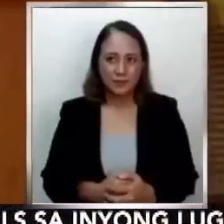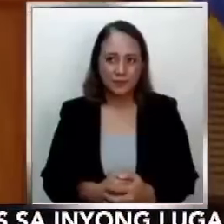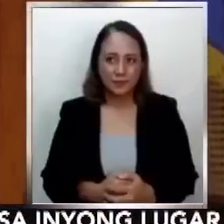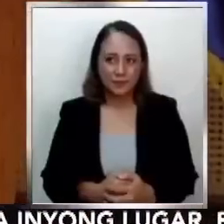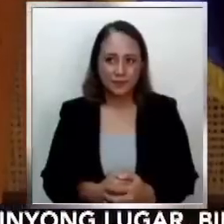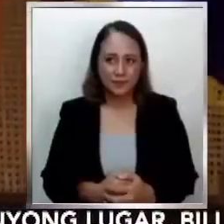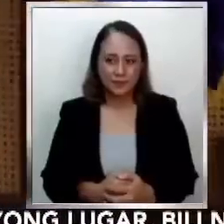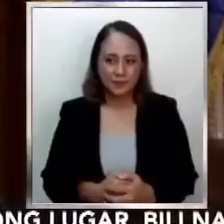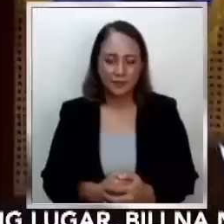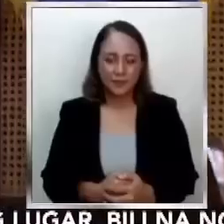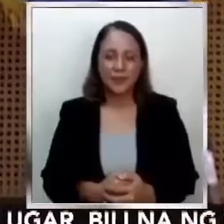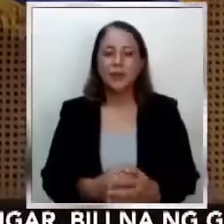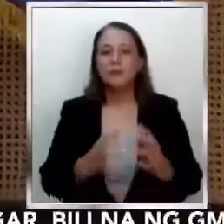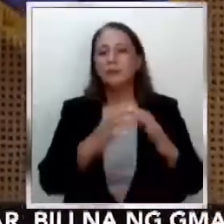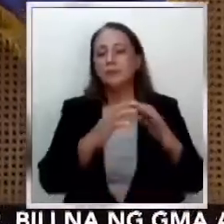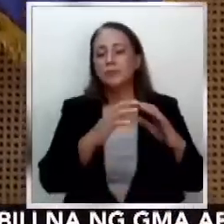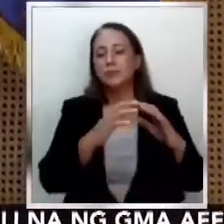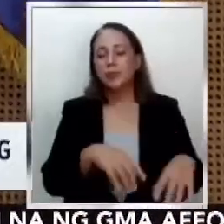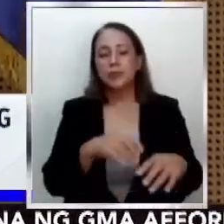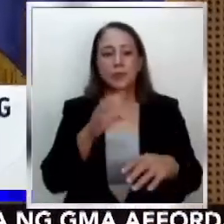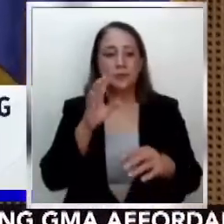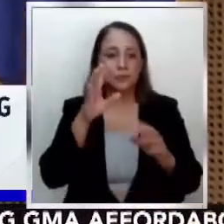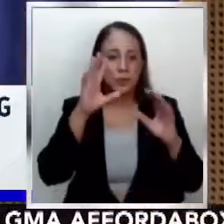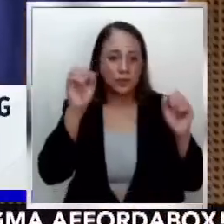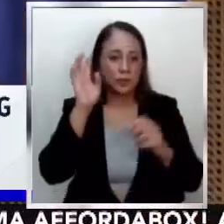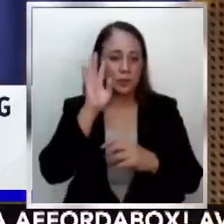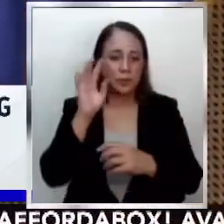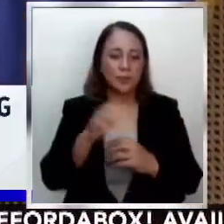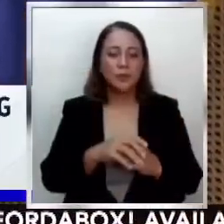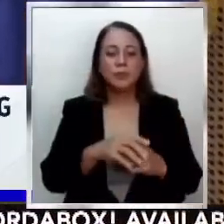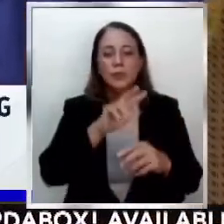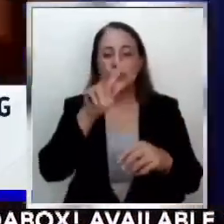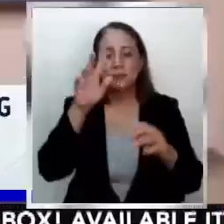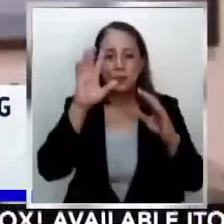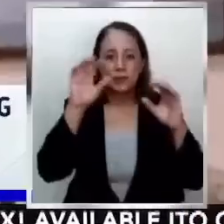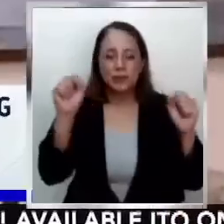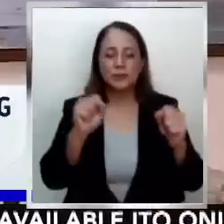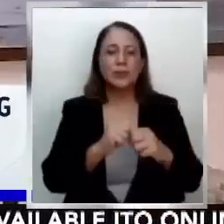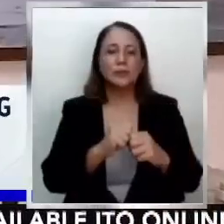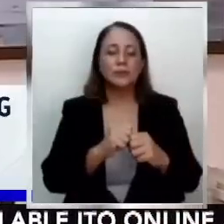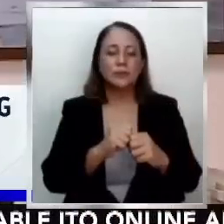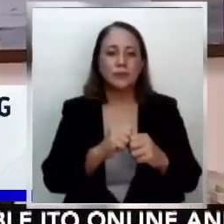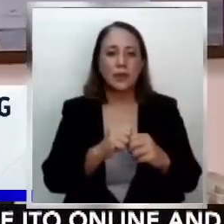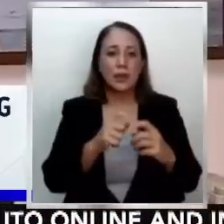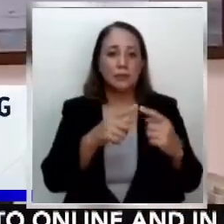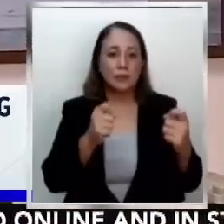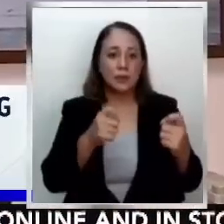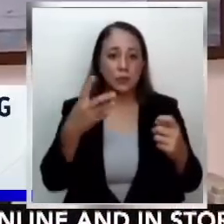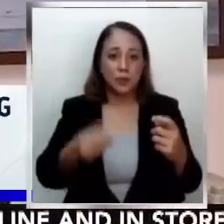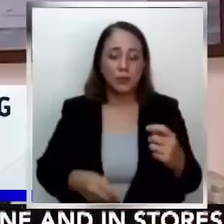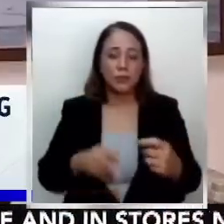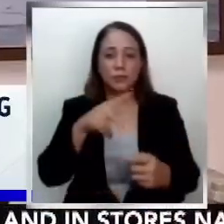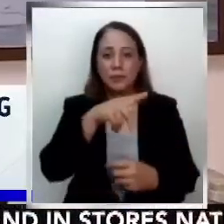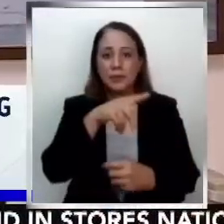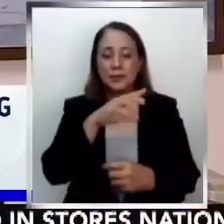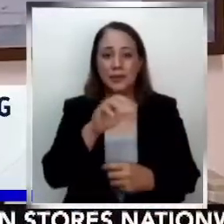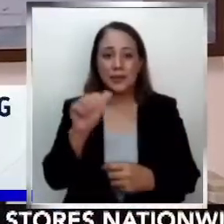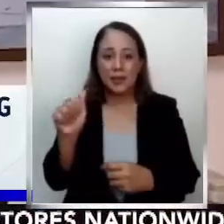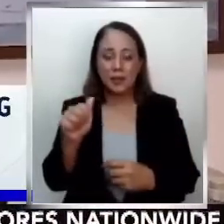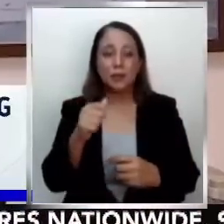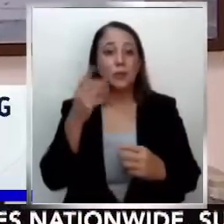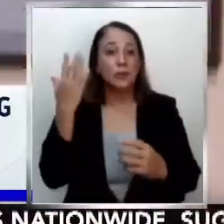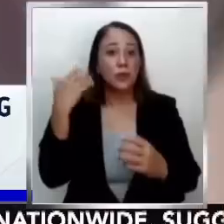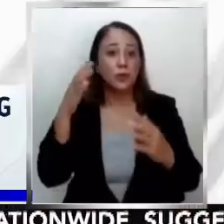Binuwag ni Pangulong Bongbong Marcos ang Presidential Anti-Corruption Commission o PACC. Komisyong binuo ni Pangulong Duterte sa ilalim ng kanyang opisina